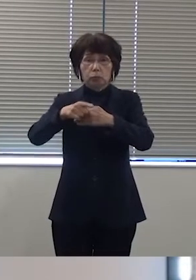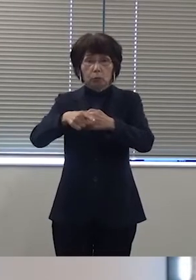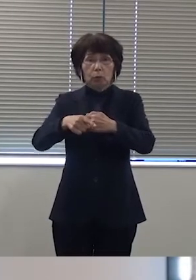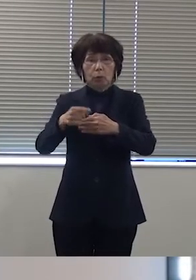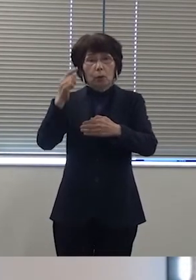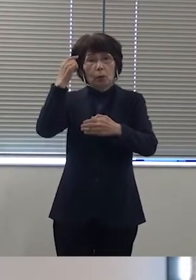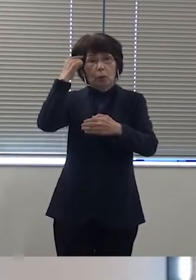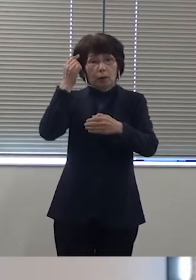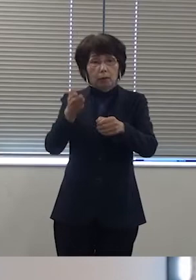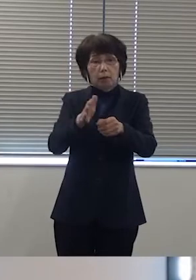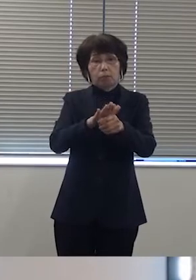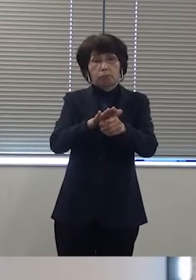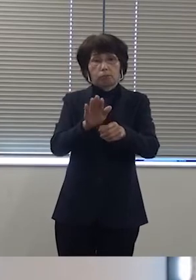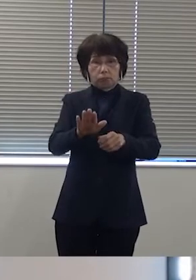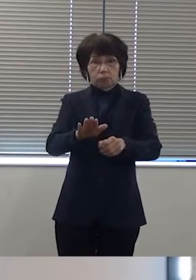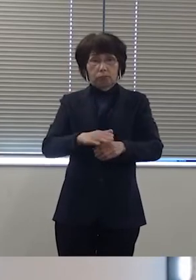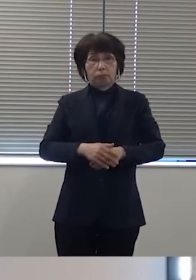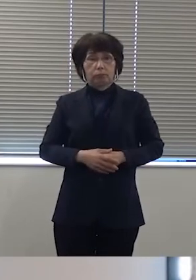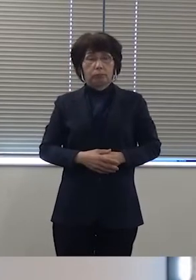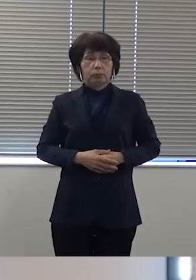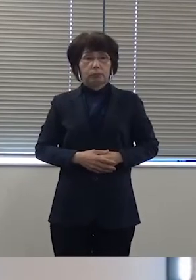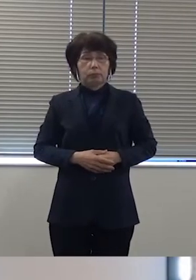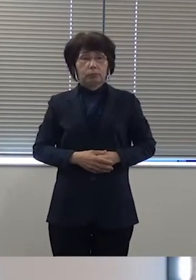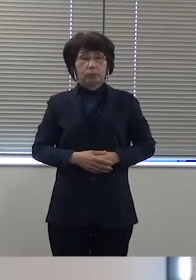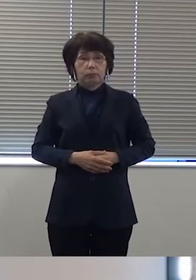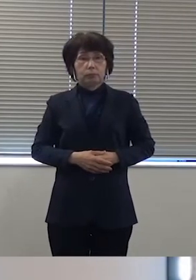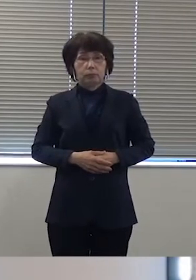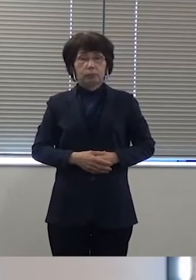はい、ありがとうございます。では他に、